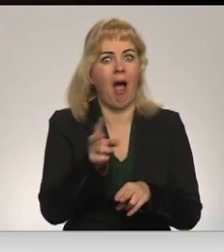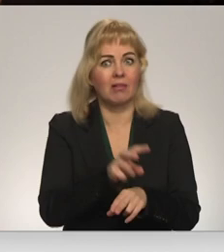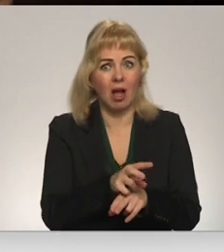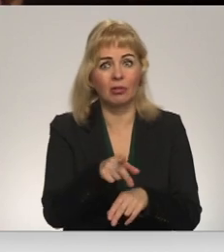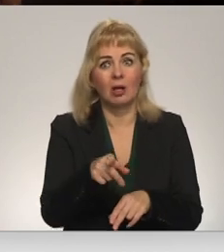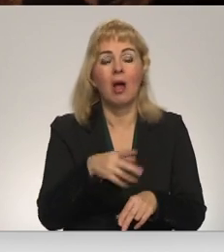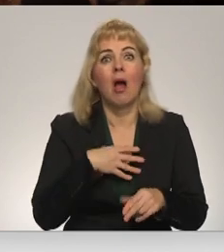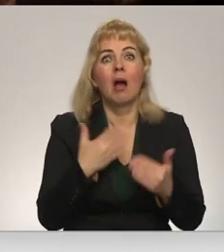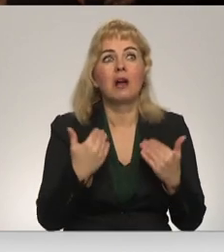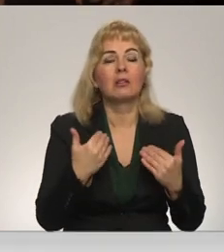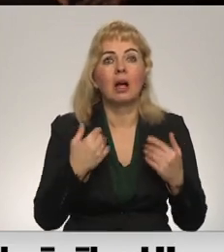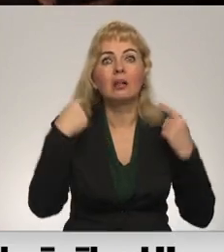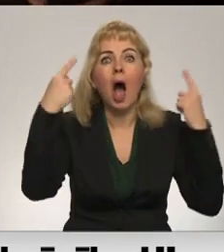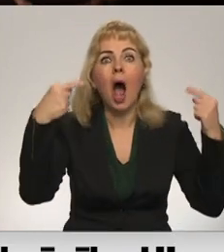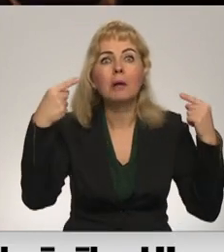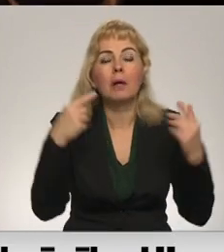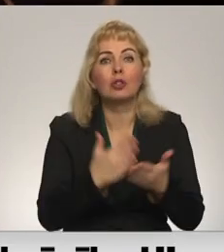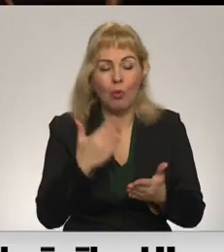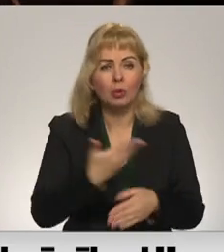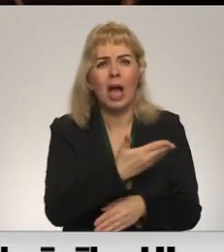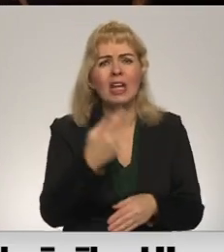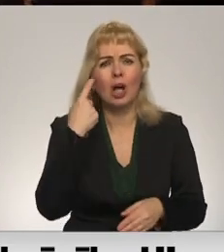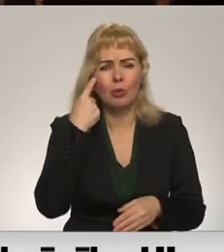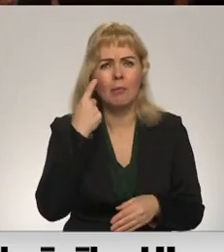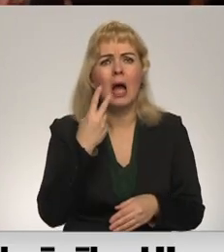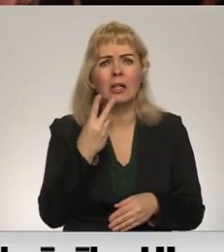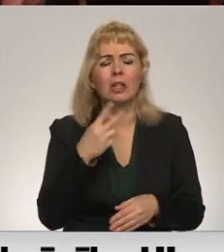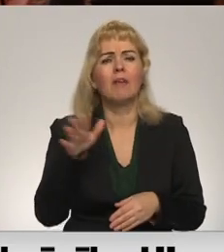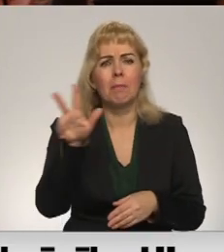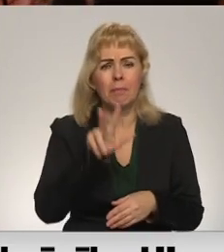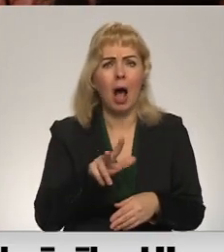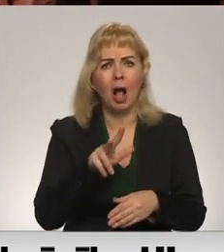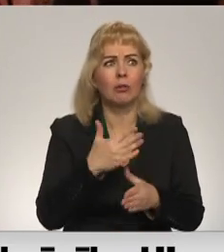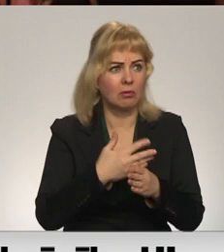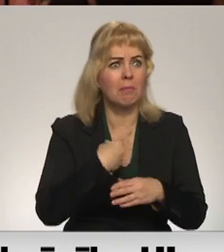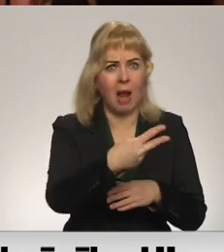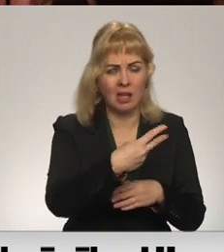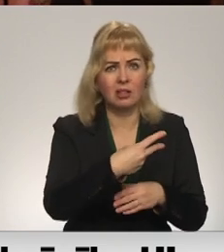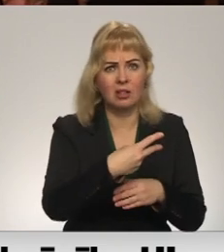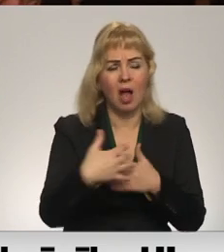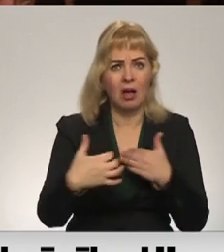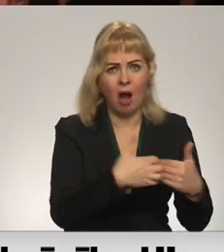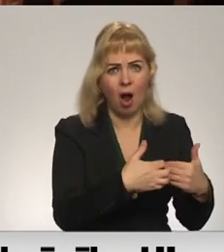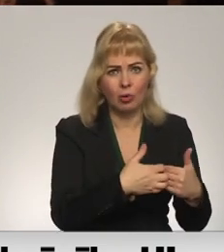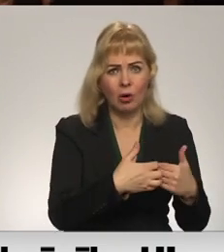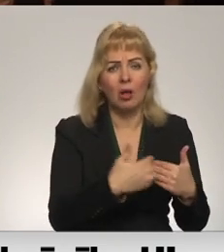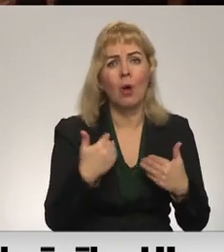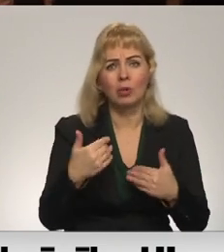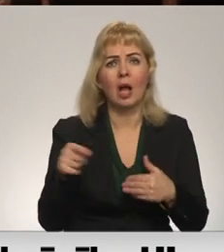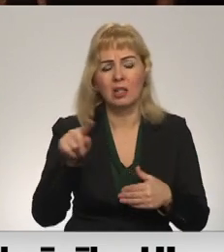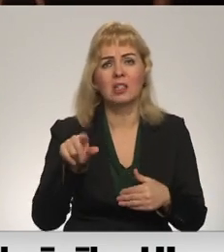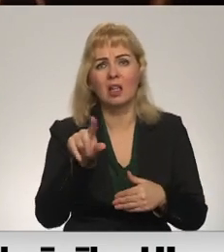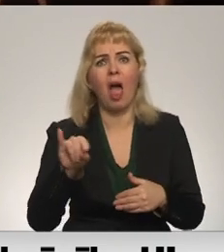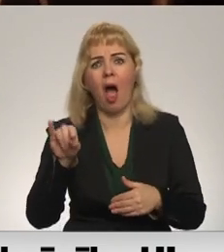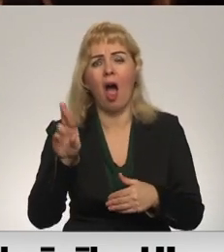Tas ārprāts, kas tagad notiek, es nezinu, iedomājieties, ja divas baltu tautas savā starpā karot. Un tagad divas slāvu tautas sodara. Tas